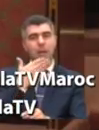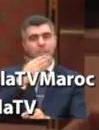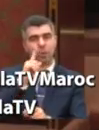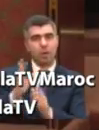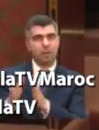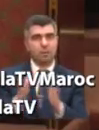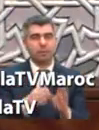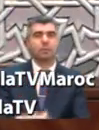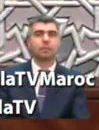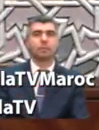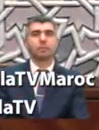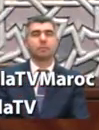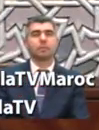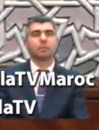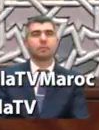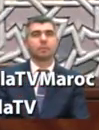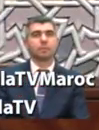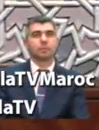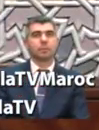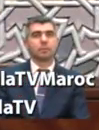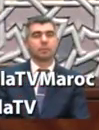الحمد لله. تعقيب سيد النائب.